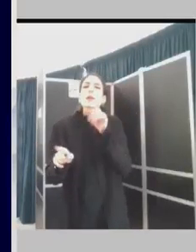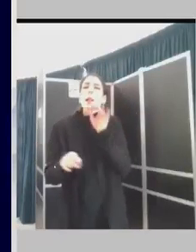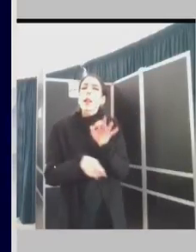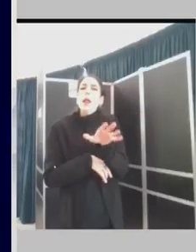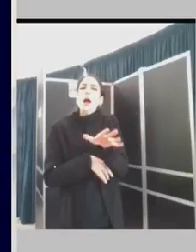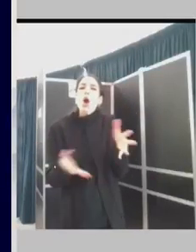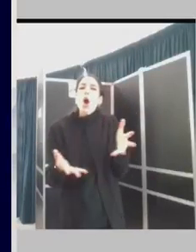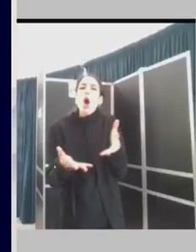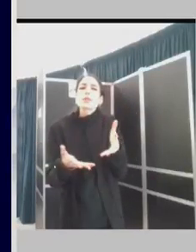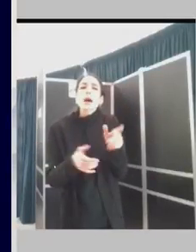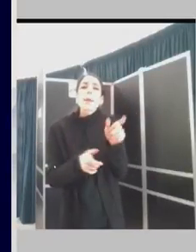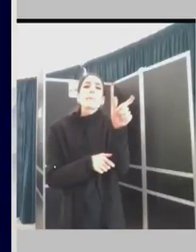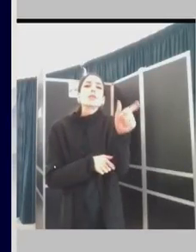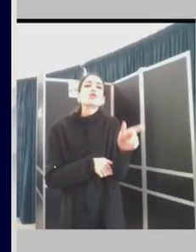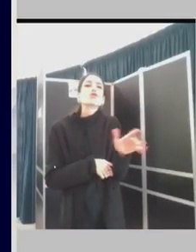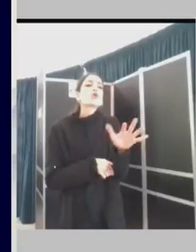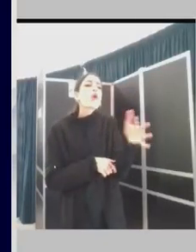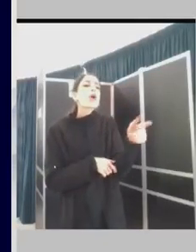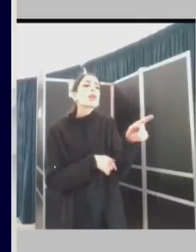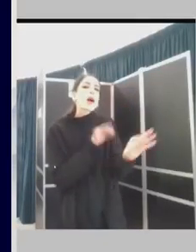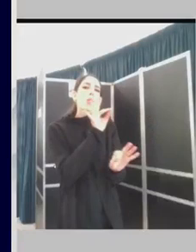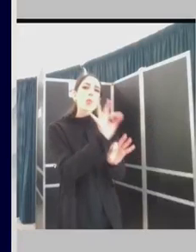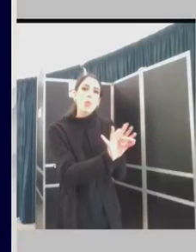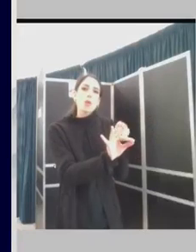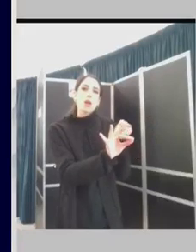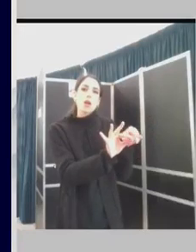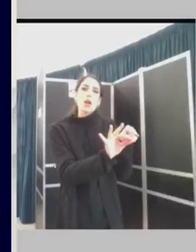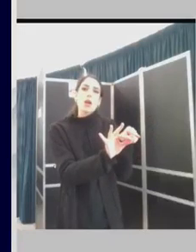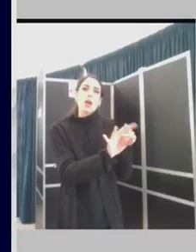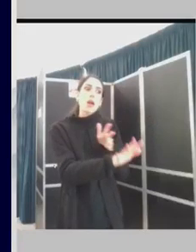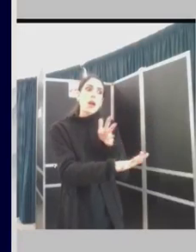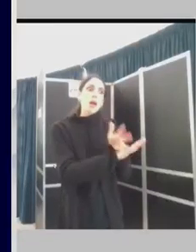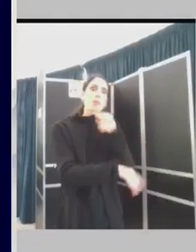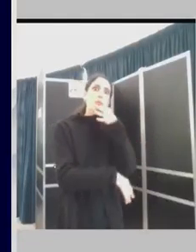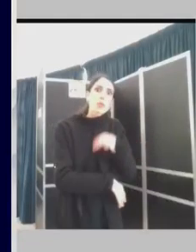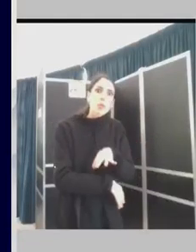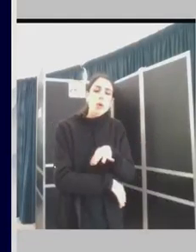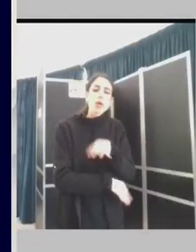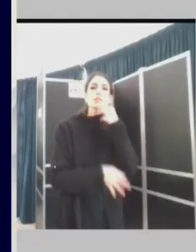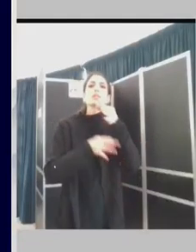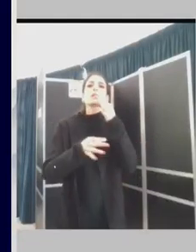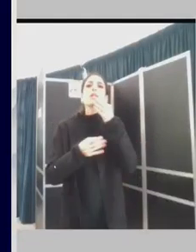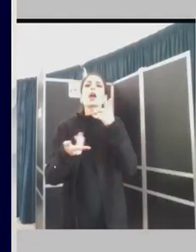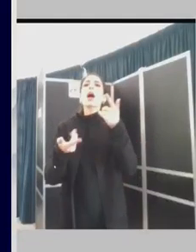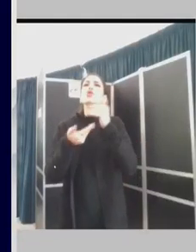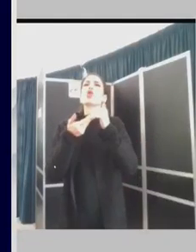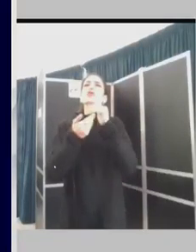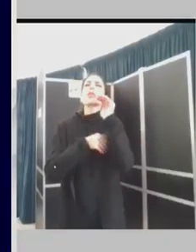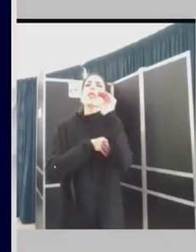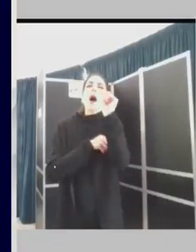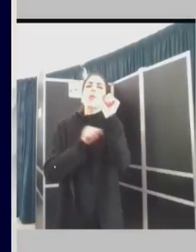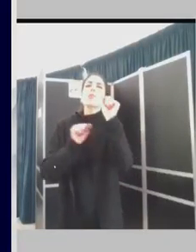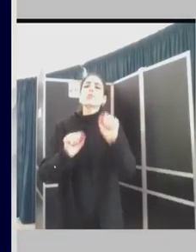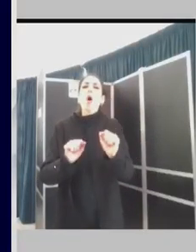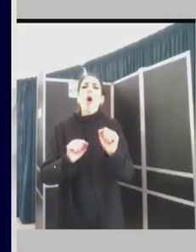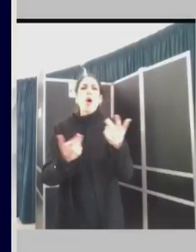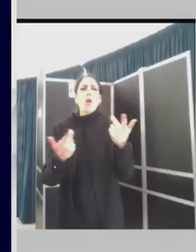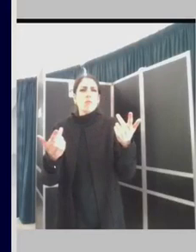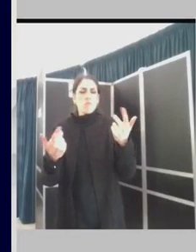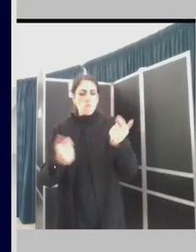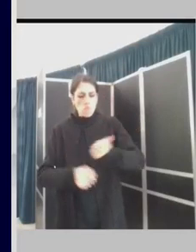crescita di una comunità, perché allontana da derive individualistiche, da derive razzistiche, da derive